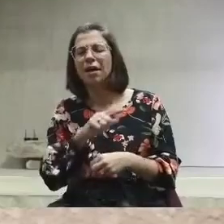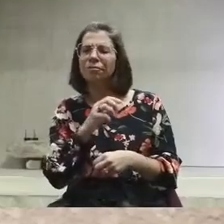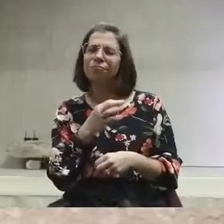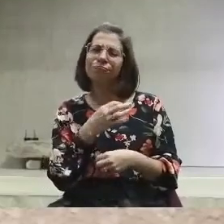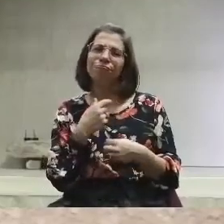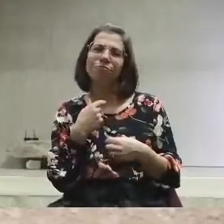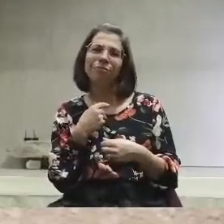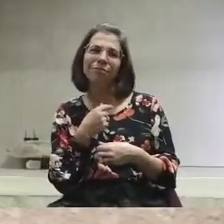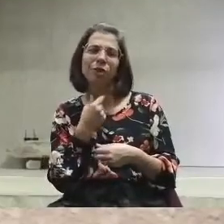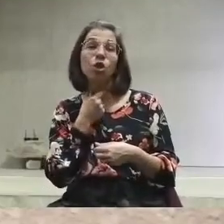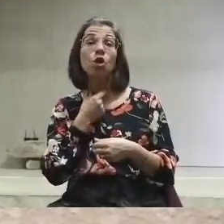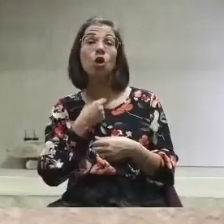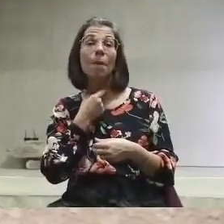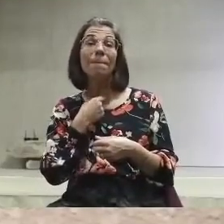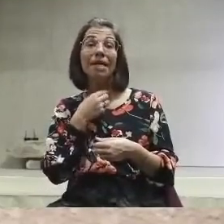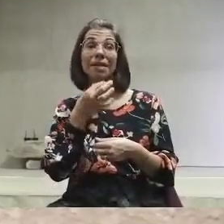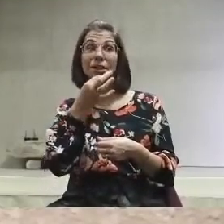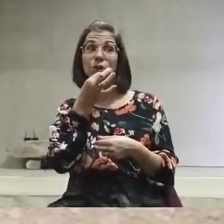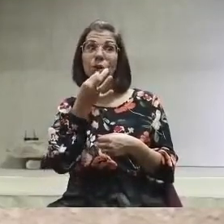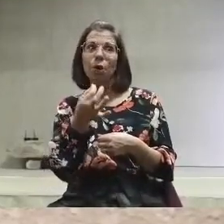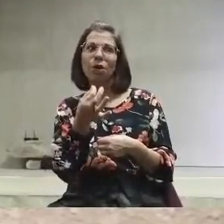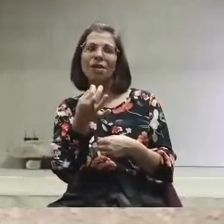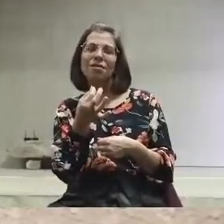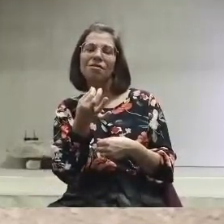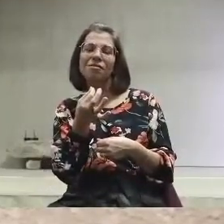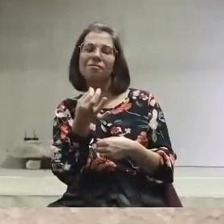Eh bien, il nous dit 20 sur 20.